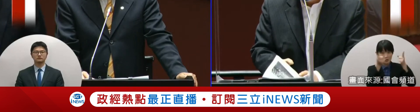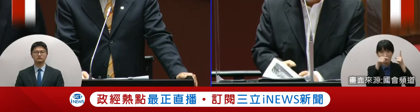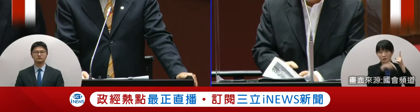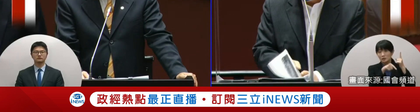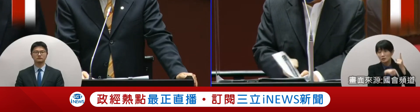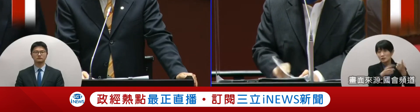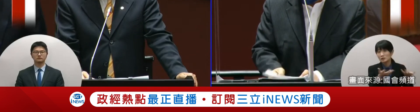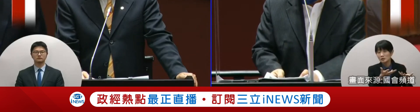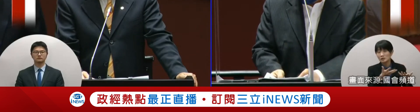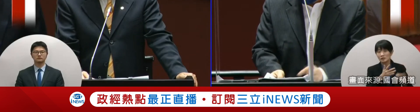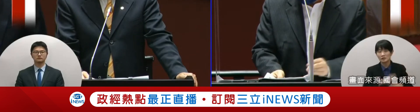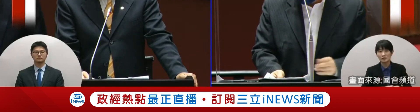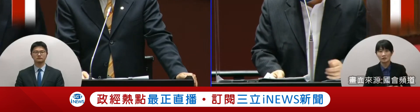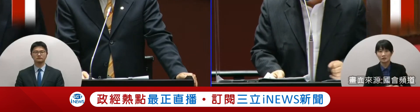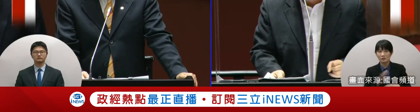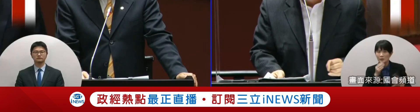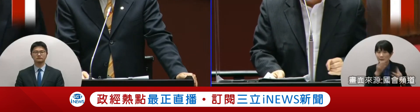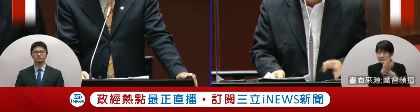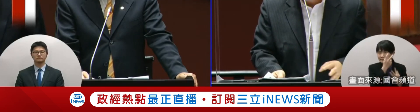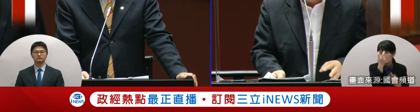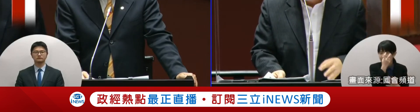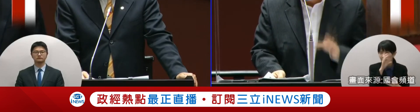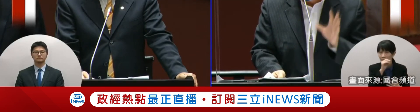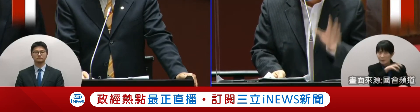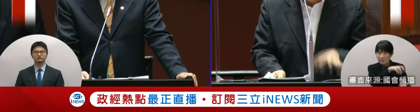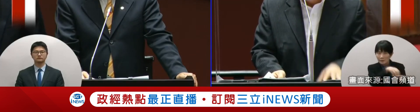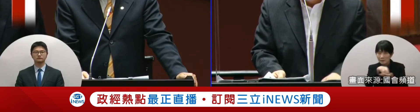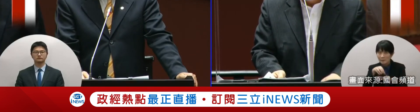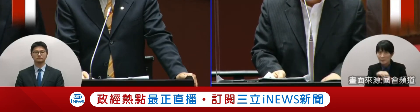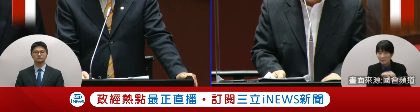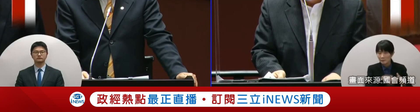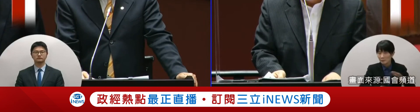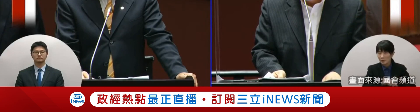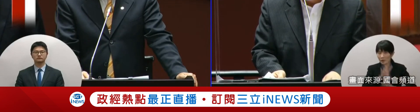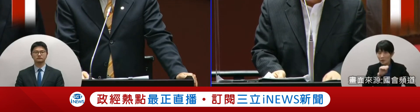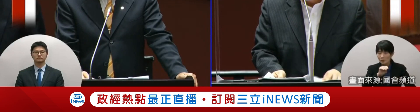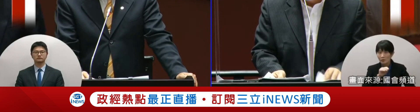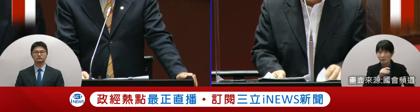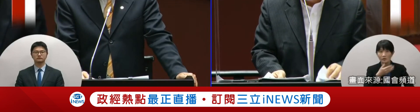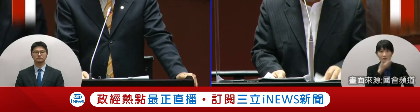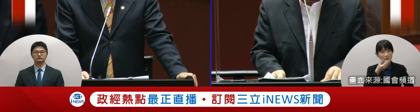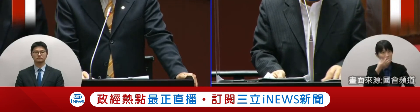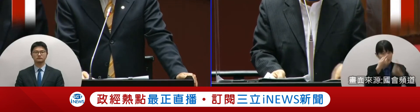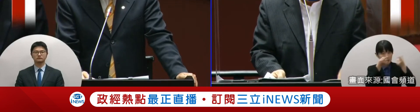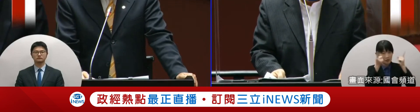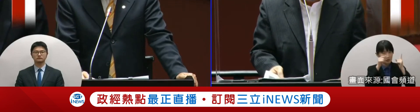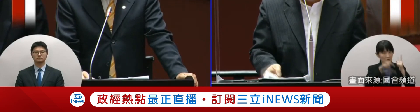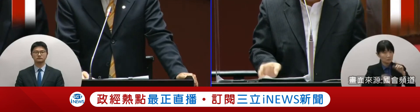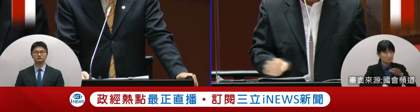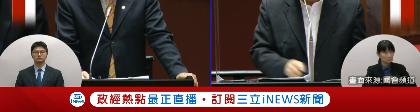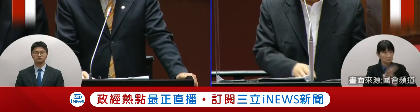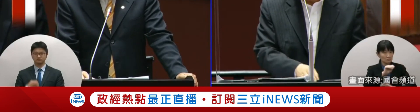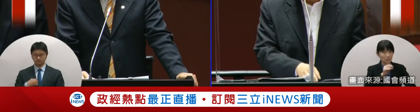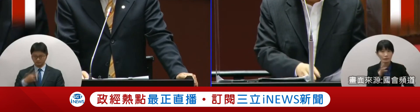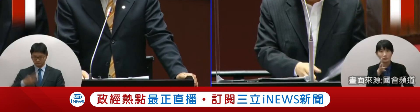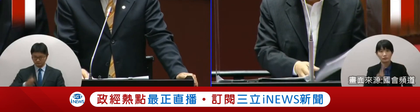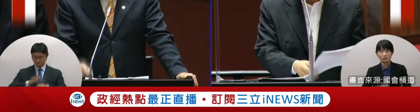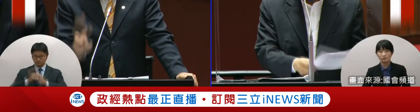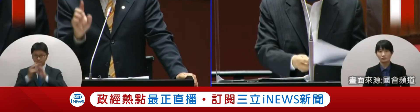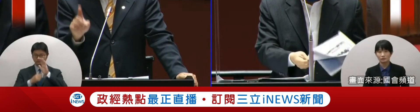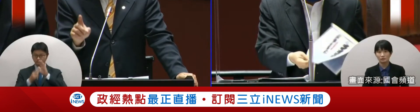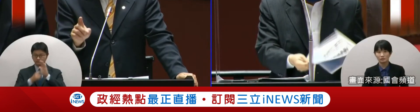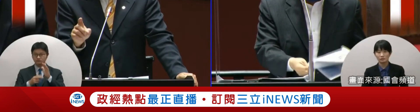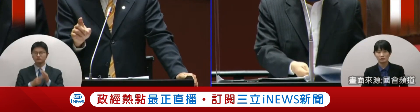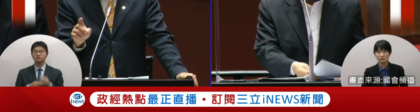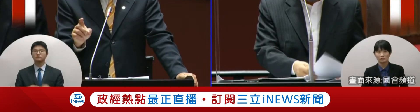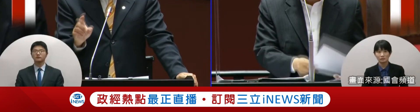候，你们有没有查到有一些相关的事证是不法的？清华大学， 我应该这样子说哈，因为在执